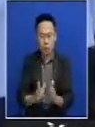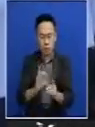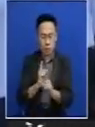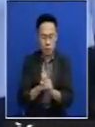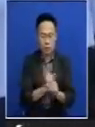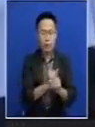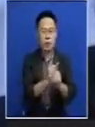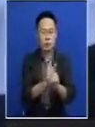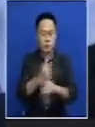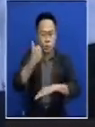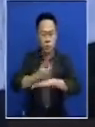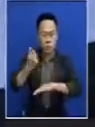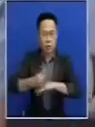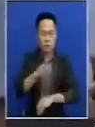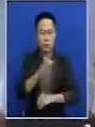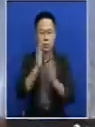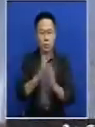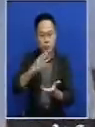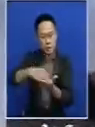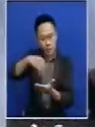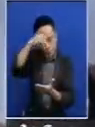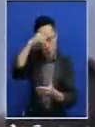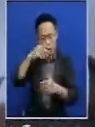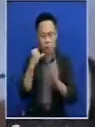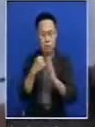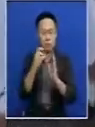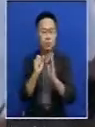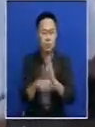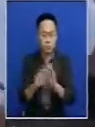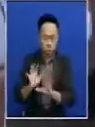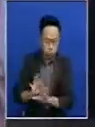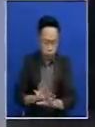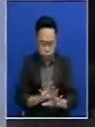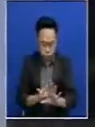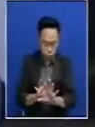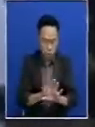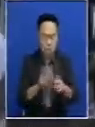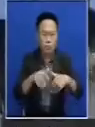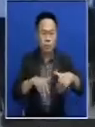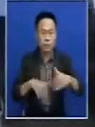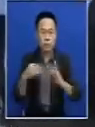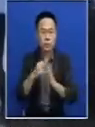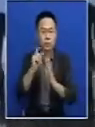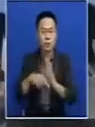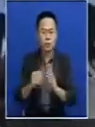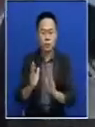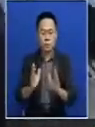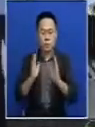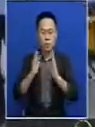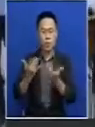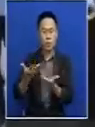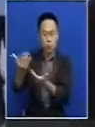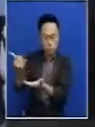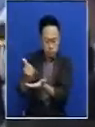ำขบวนและกำนันผู้ใหญ่บ้าน400คนนักเรียนนักศึกษาในจังหวัดสุพรรณบุรีรวมถึงประชาชนชาวสุพรรณบุรีมายืนตั้งแถวร